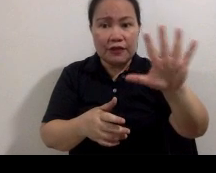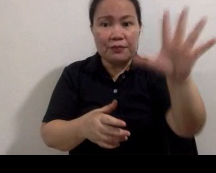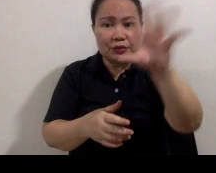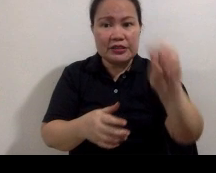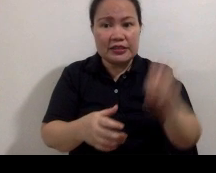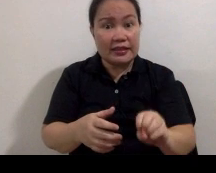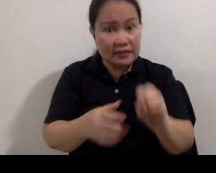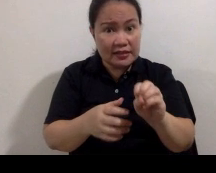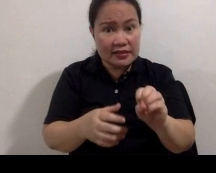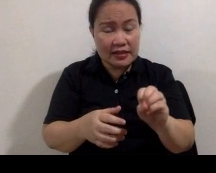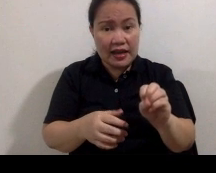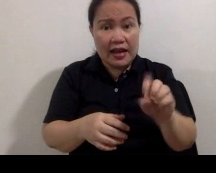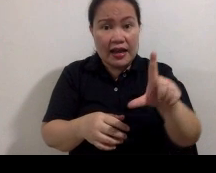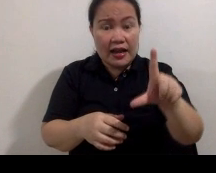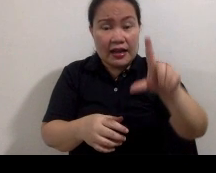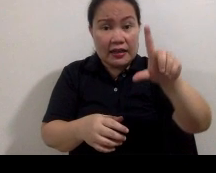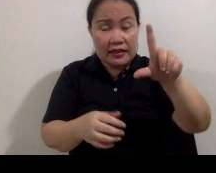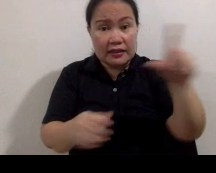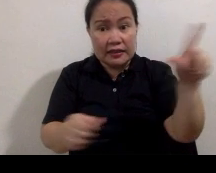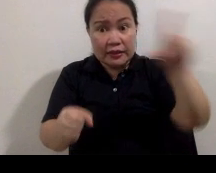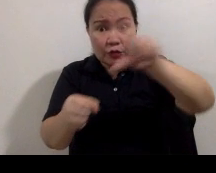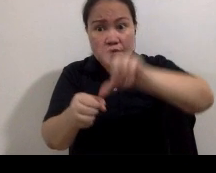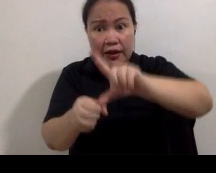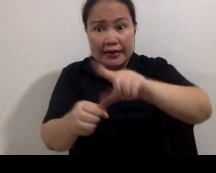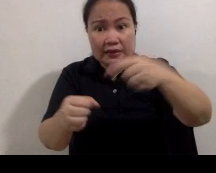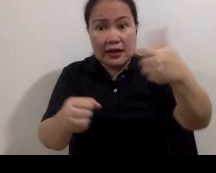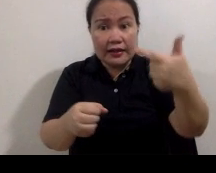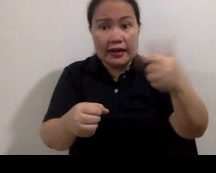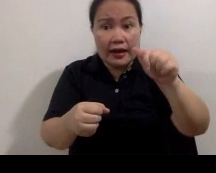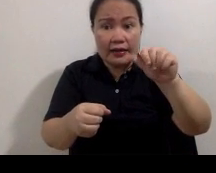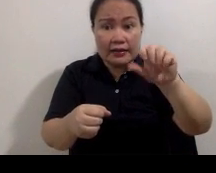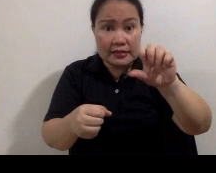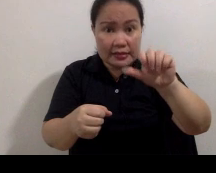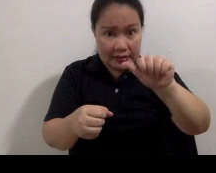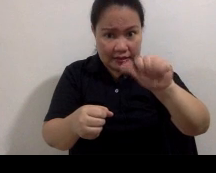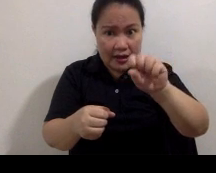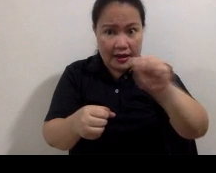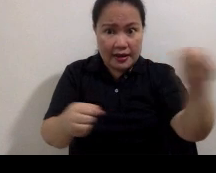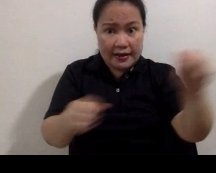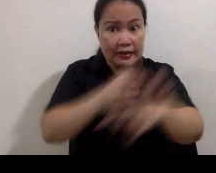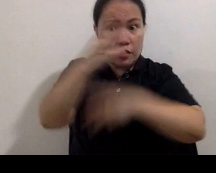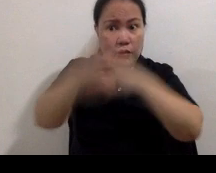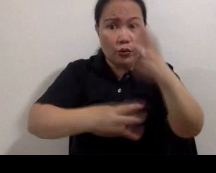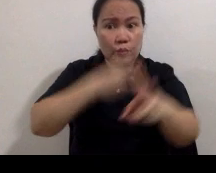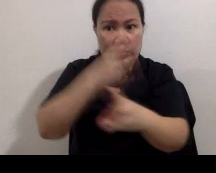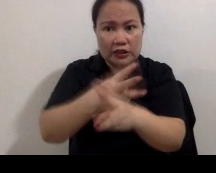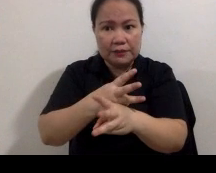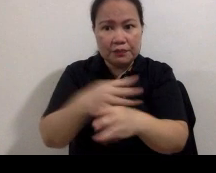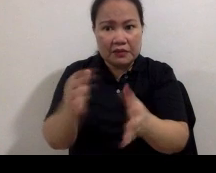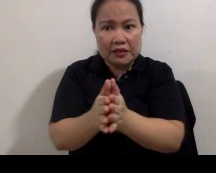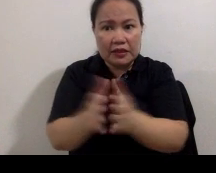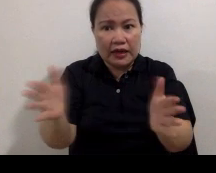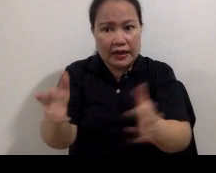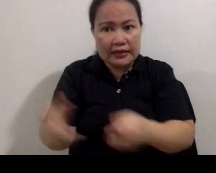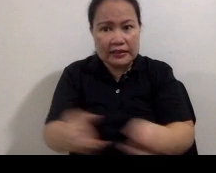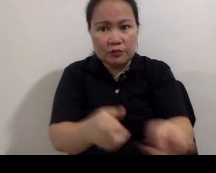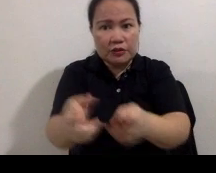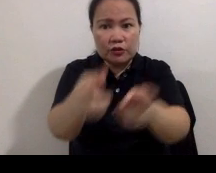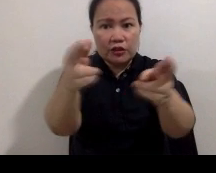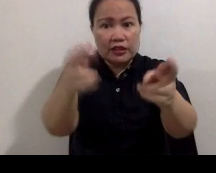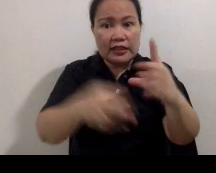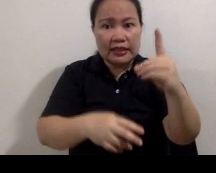ilang mga bansa at nililinang para sa hydroelectric power na siya namang pinagmulan o pinagkukunan